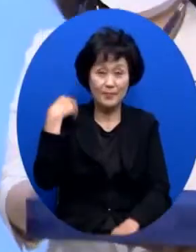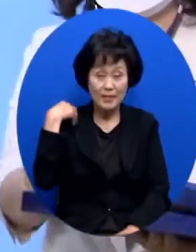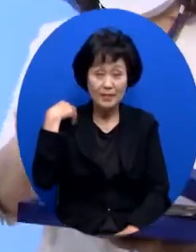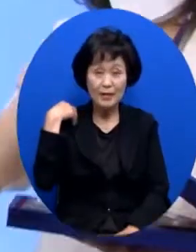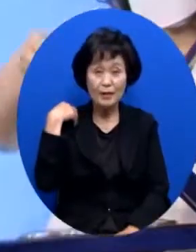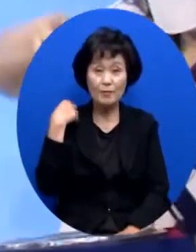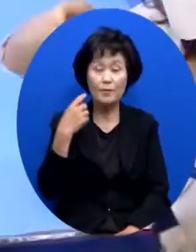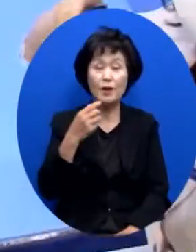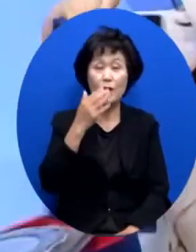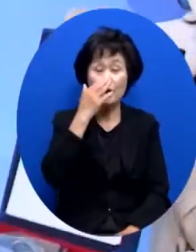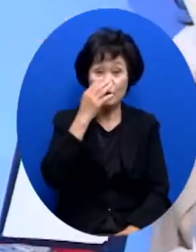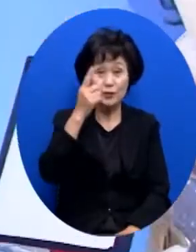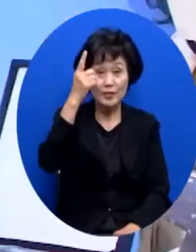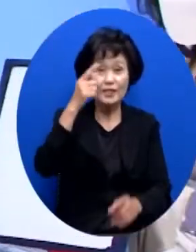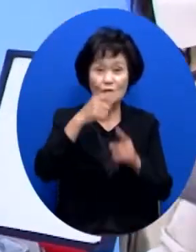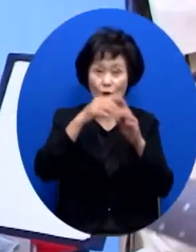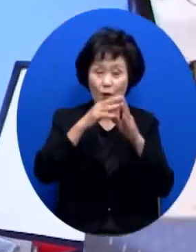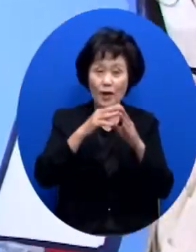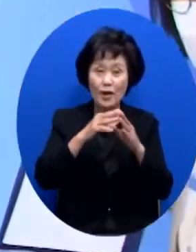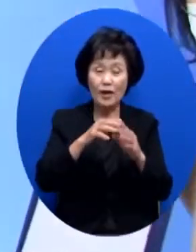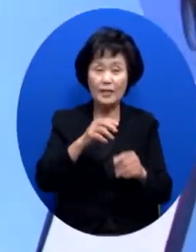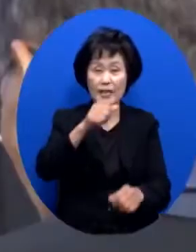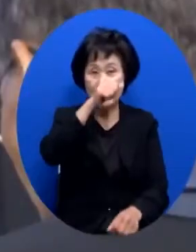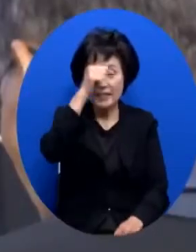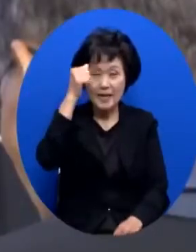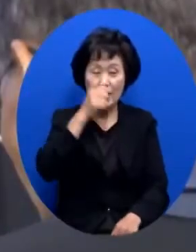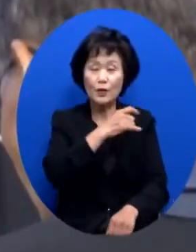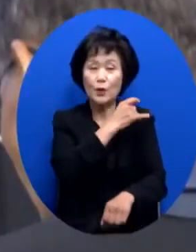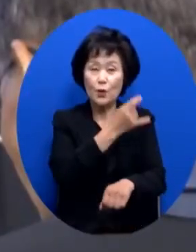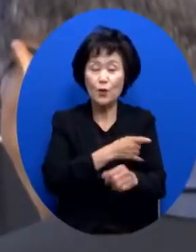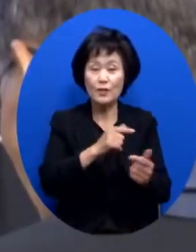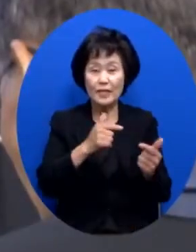순복음 춘천교회는 신무장로와 권사 등 50여 명의 임직식을 진행했습니다.